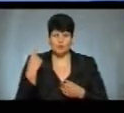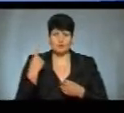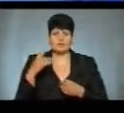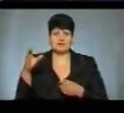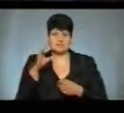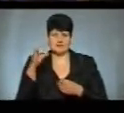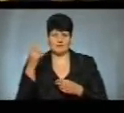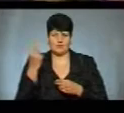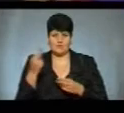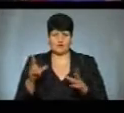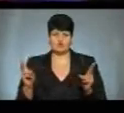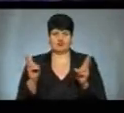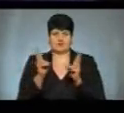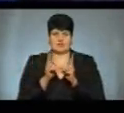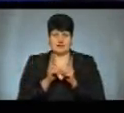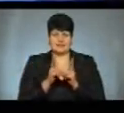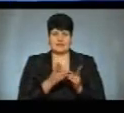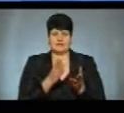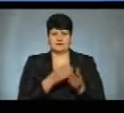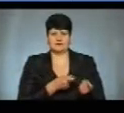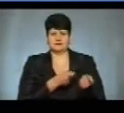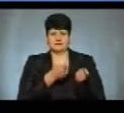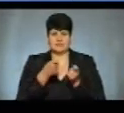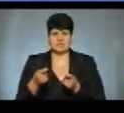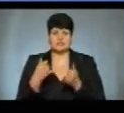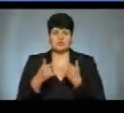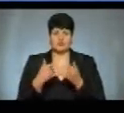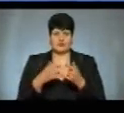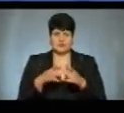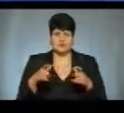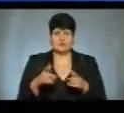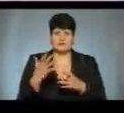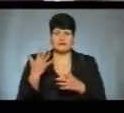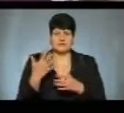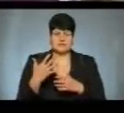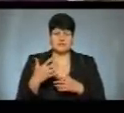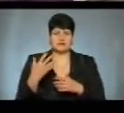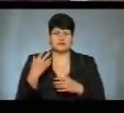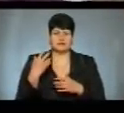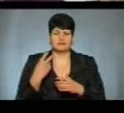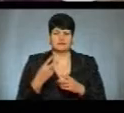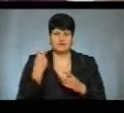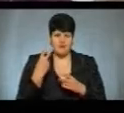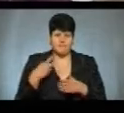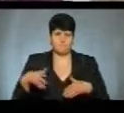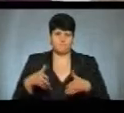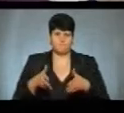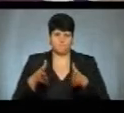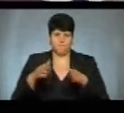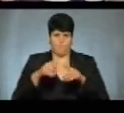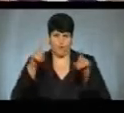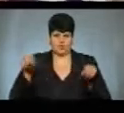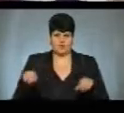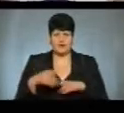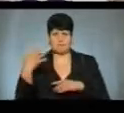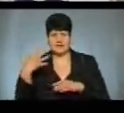кольору зустрілися з хмельничанами, які несли жовте полотно. На мосту два 50-метрових полотна з'єднали і утворили прапор розміром